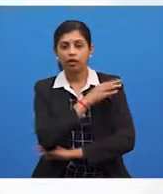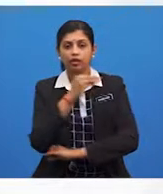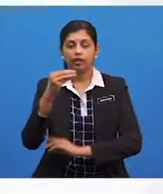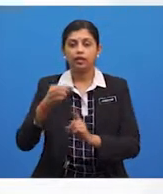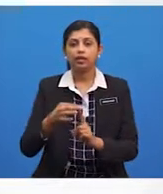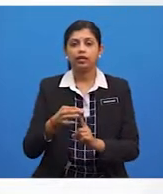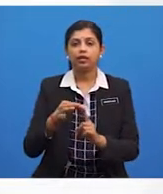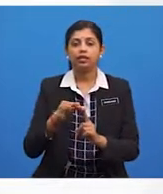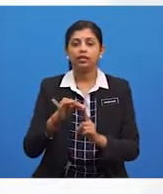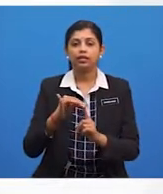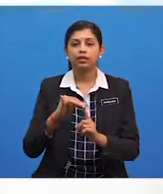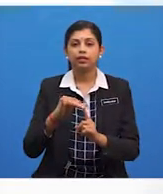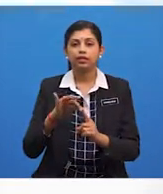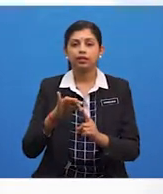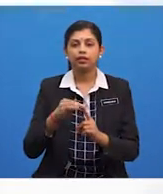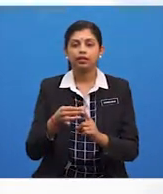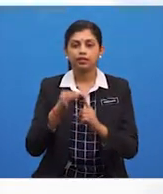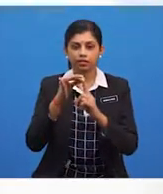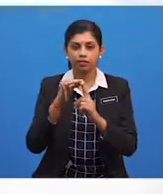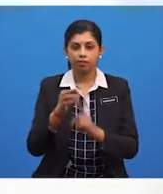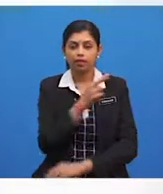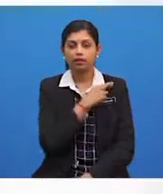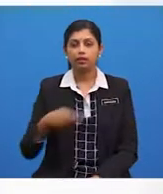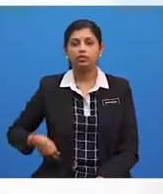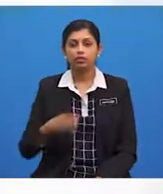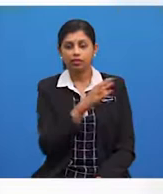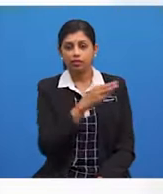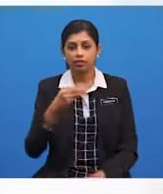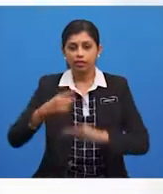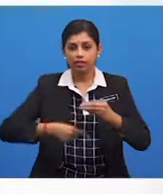keistimewaan raja-raja dan hal berkaitan agama Islam.